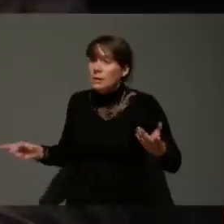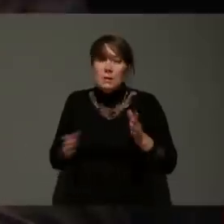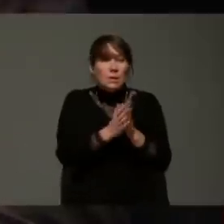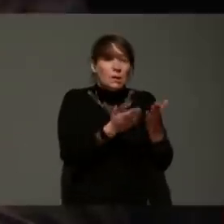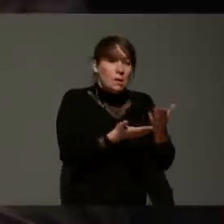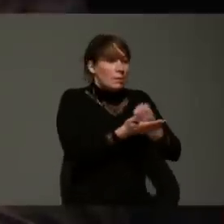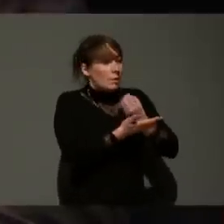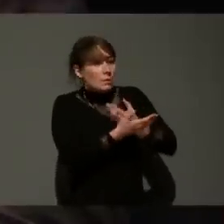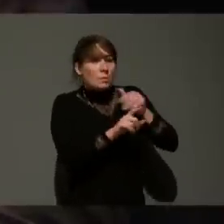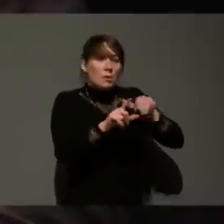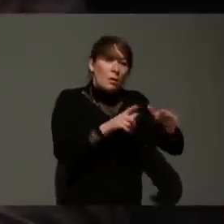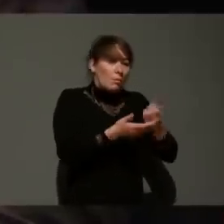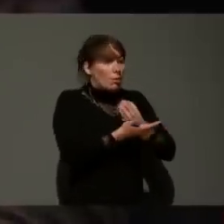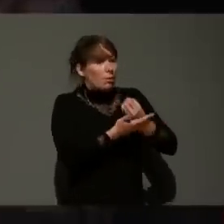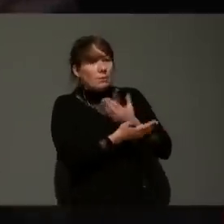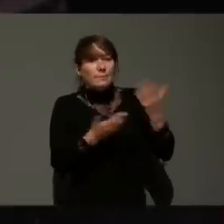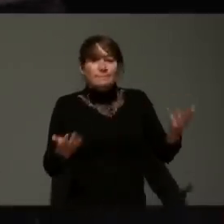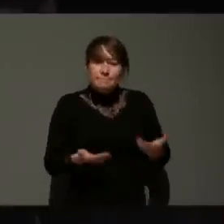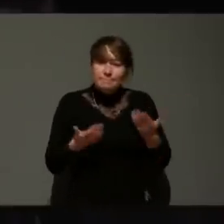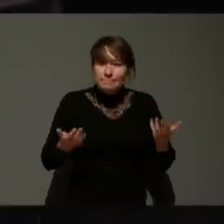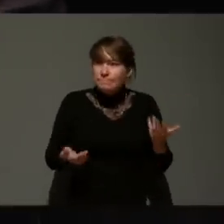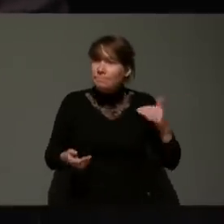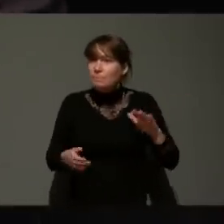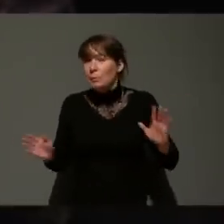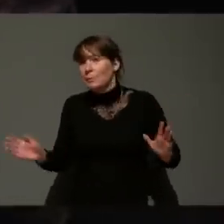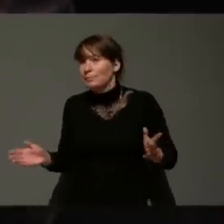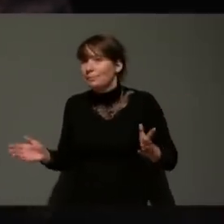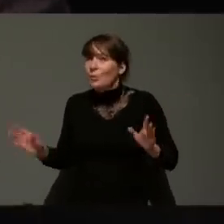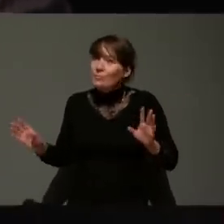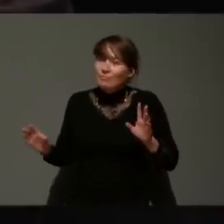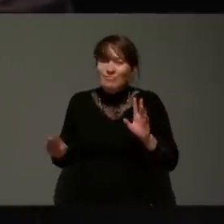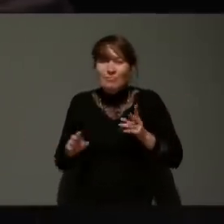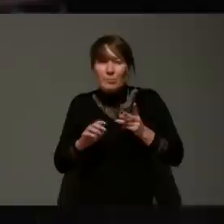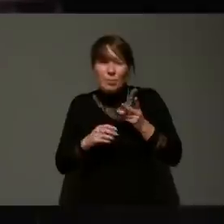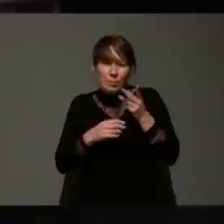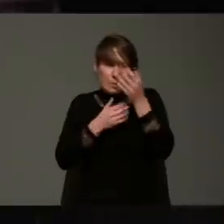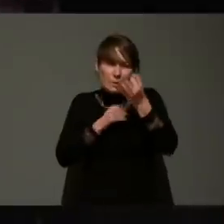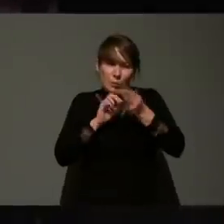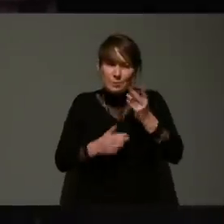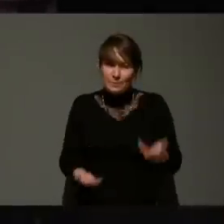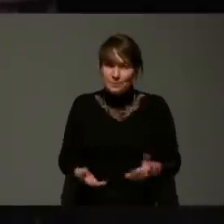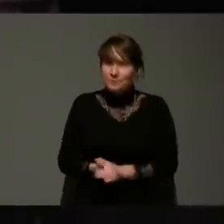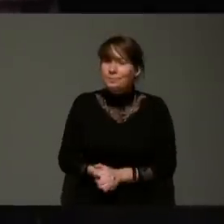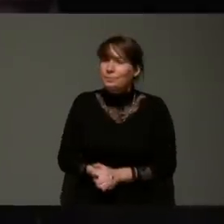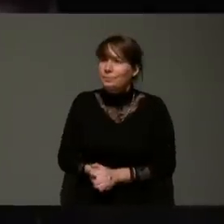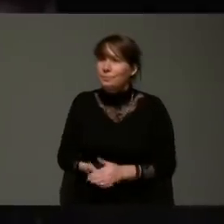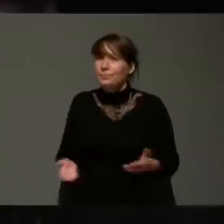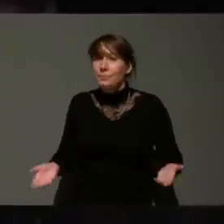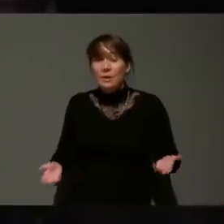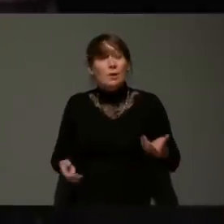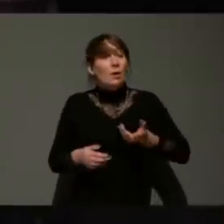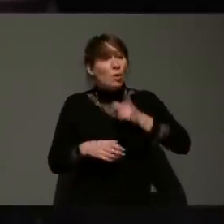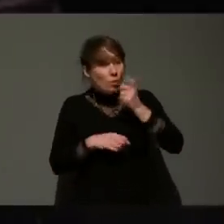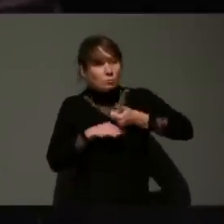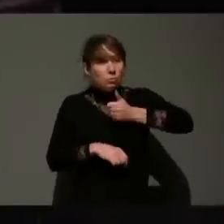qui est important, c'est... Enfin, quand je dis ça ne sert à rien, maintenant, je vais être un petit peu plus précis. Se réhydrater très